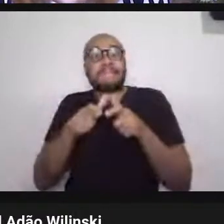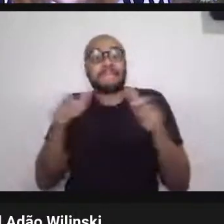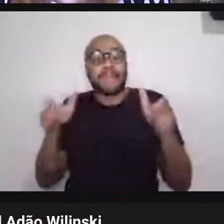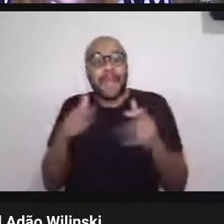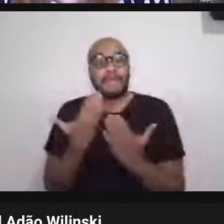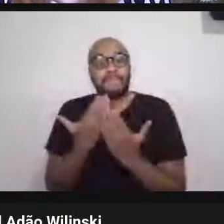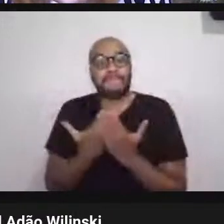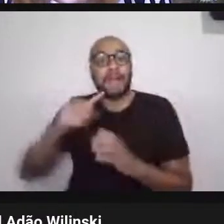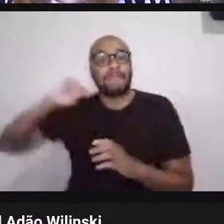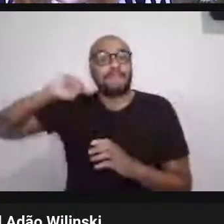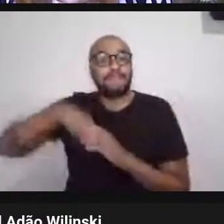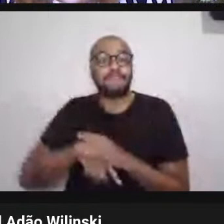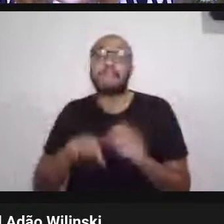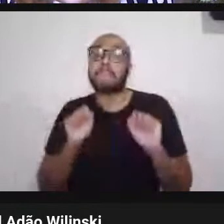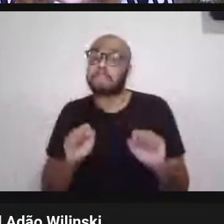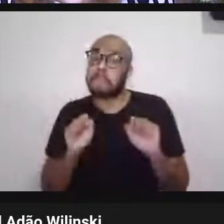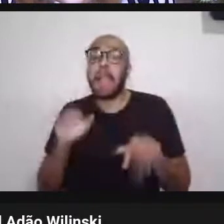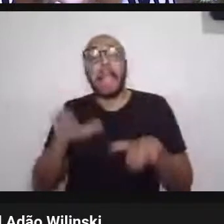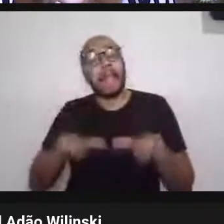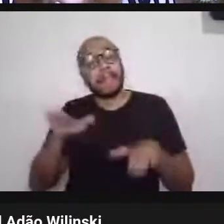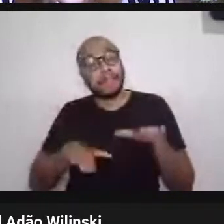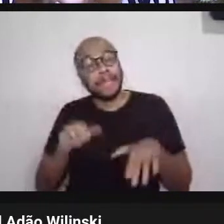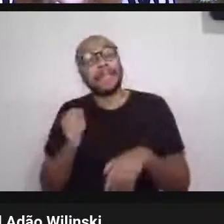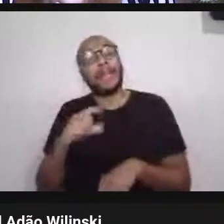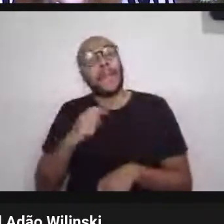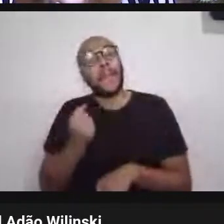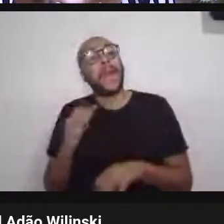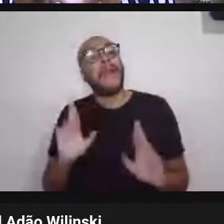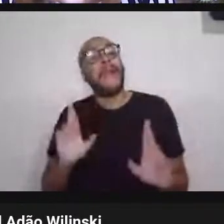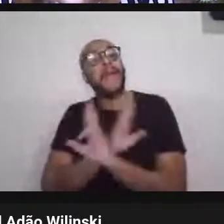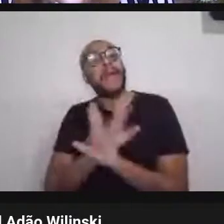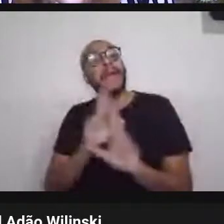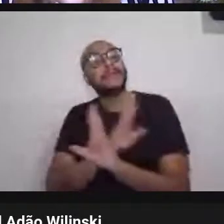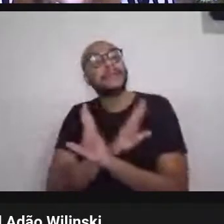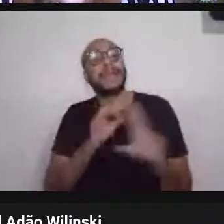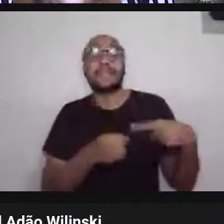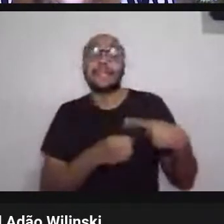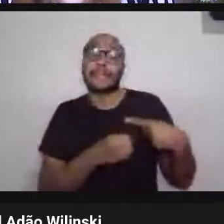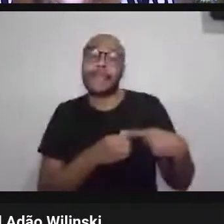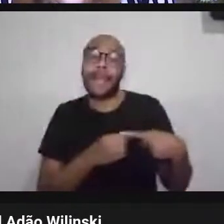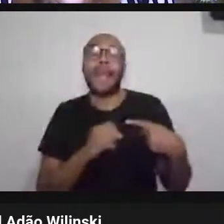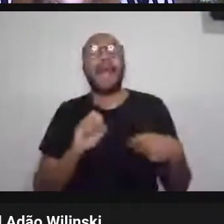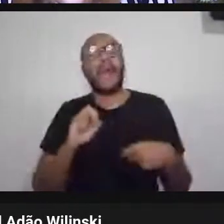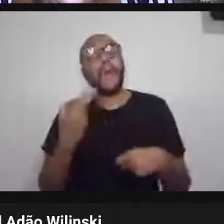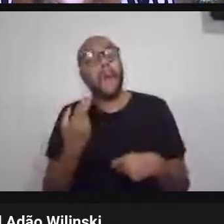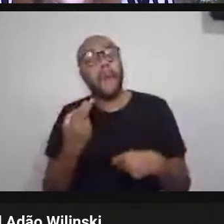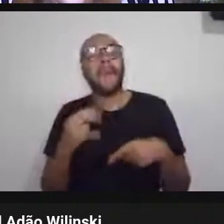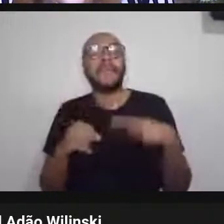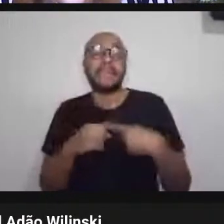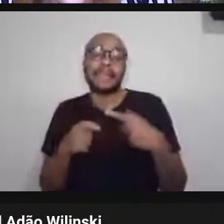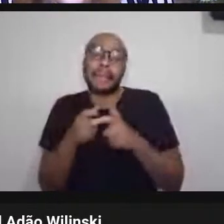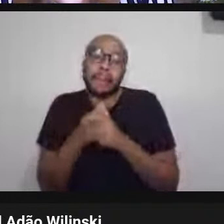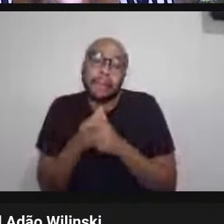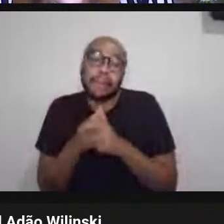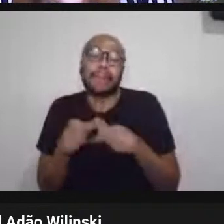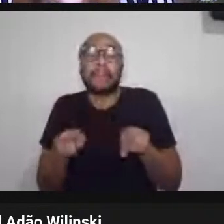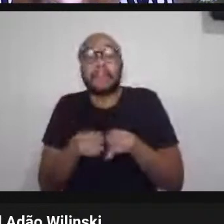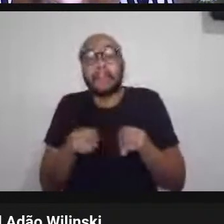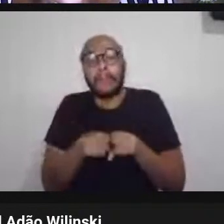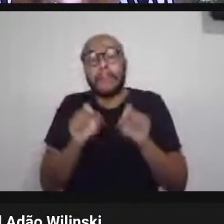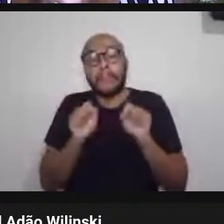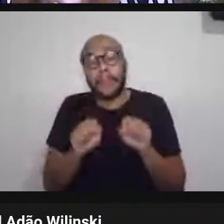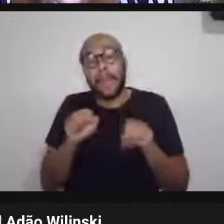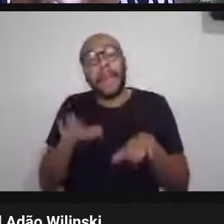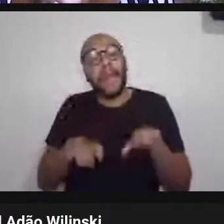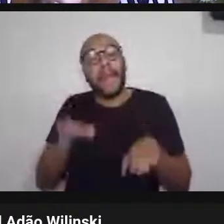pesquisa. Pode ser por conta do sufixo "-ski", que tem a relação com uma cidade ou um vilarejo chamado Vilin. Pode ser que